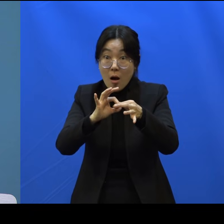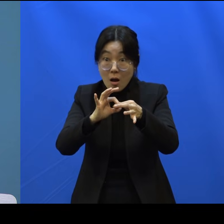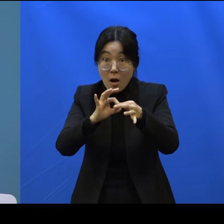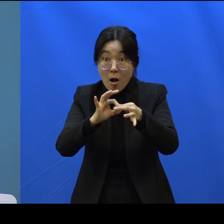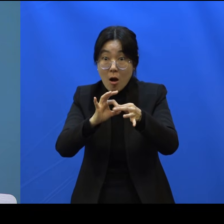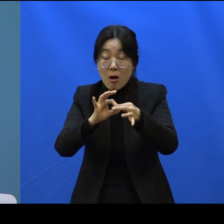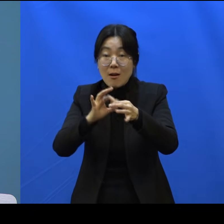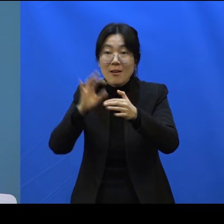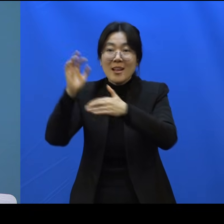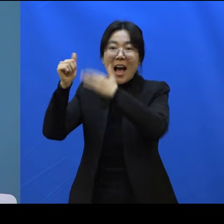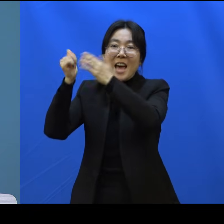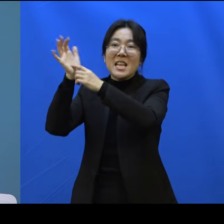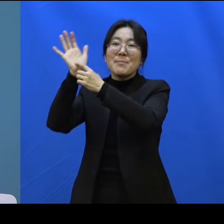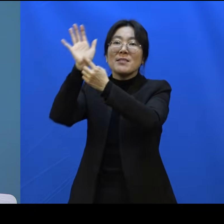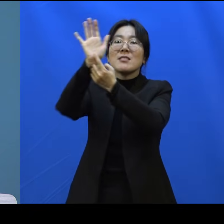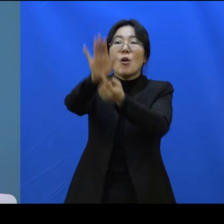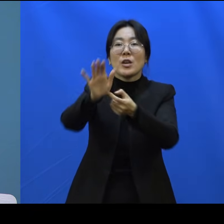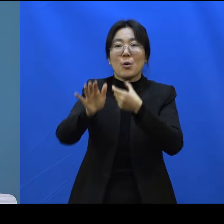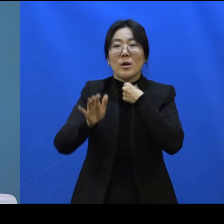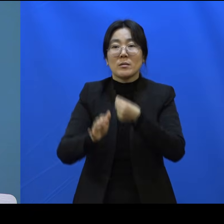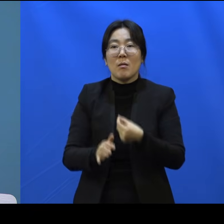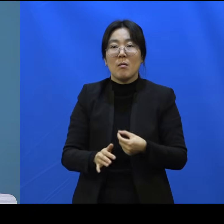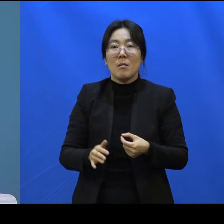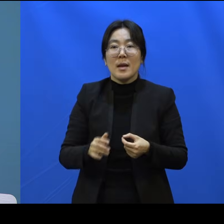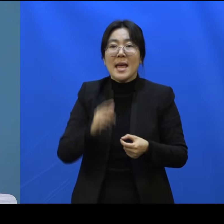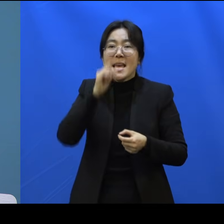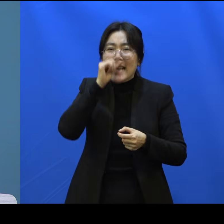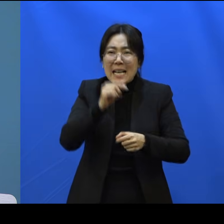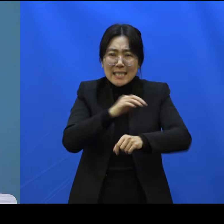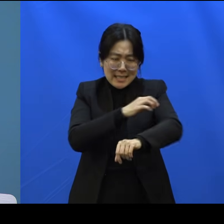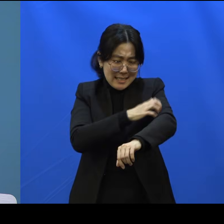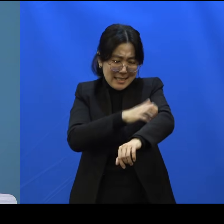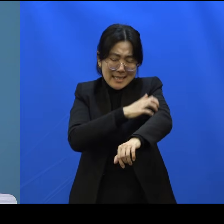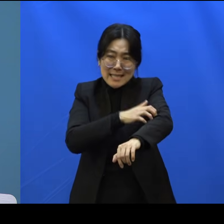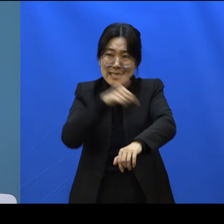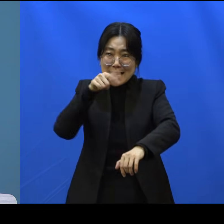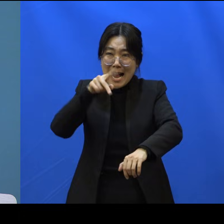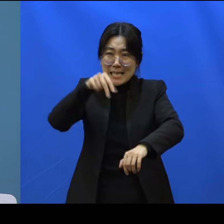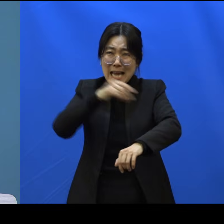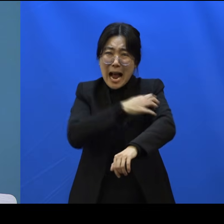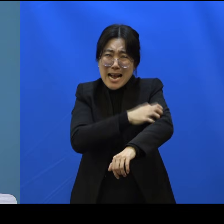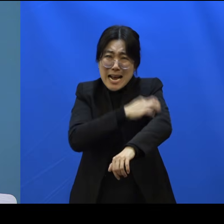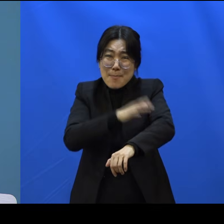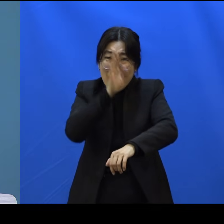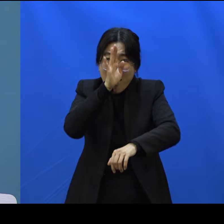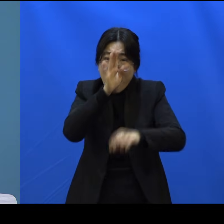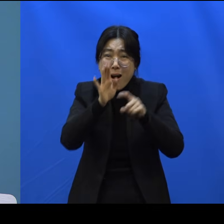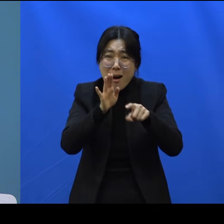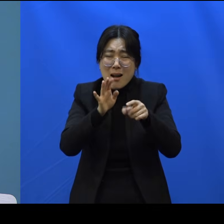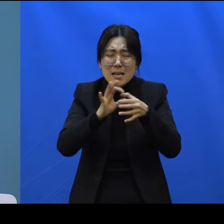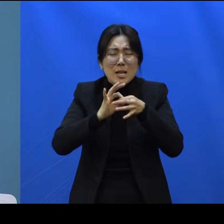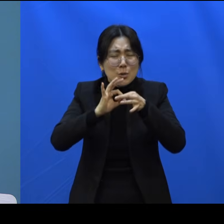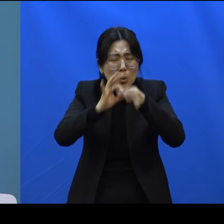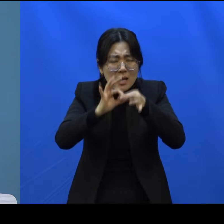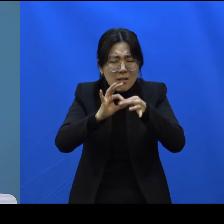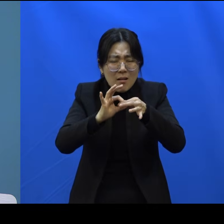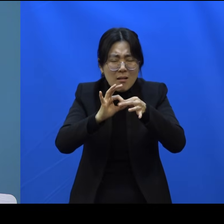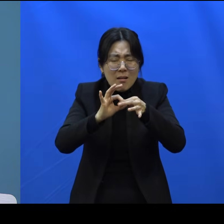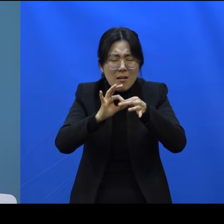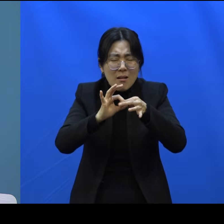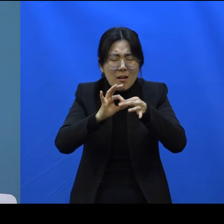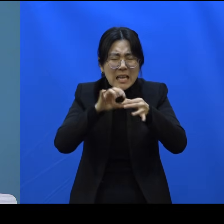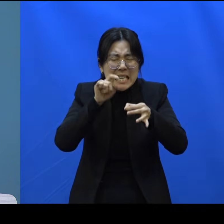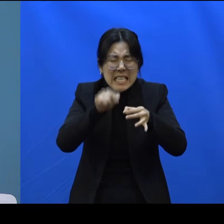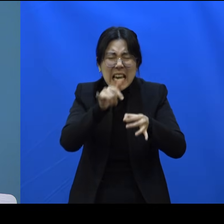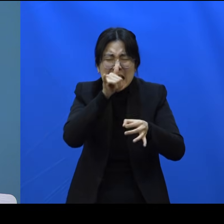그러니까 가시는 물리칠 일이 아니에요. 가시야말로 고마운 거죠. 가시가 축복이요, 가시가 은혜요,